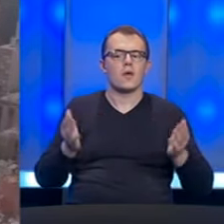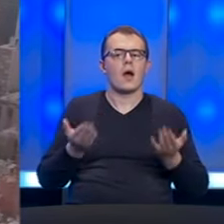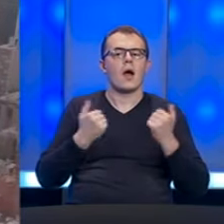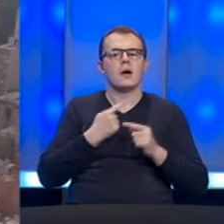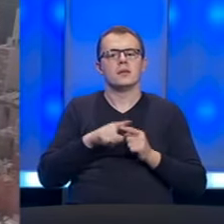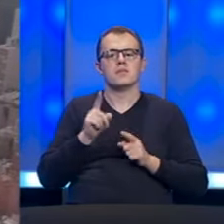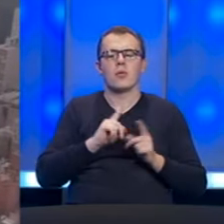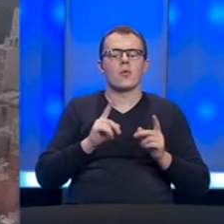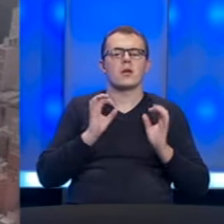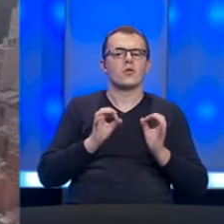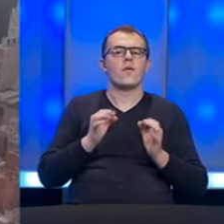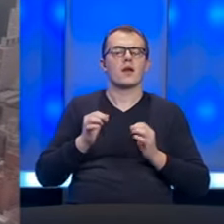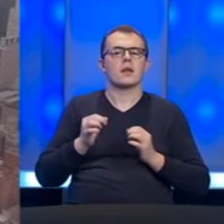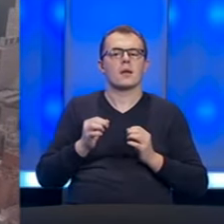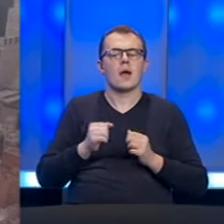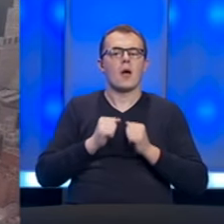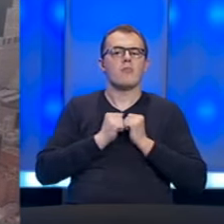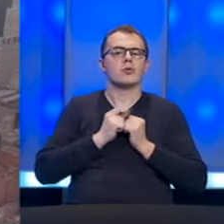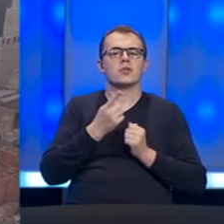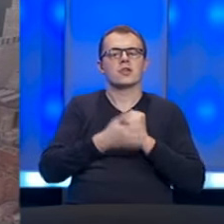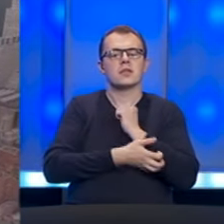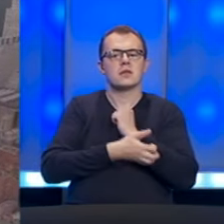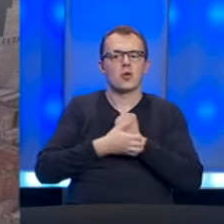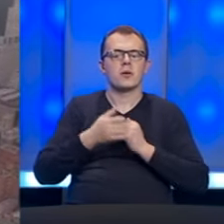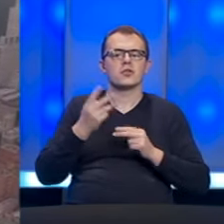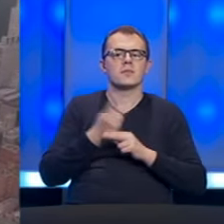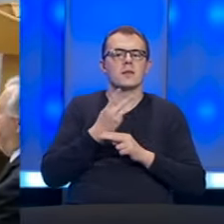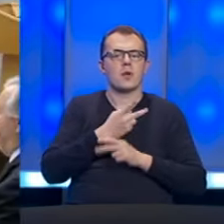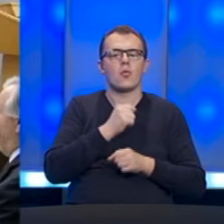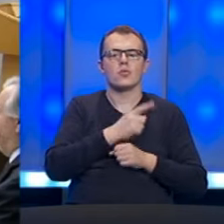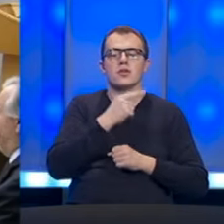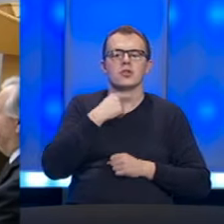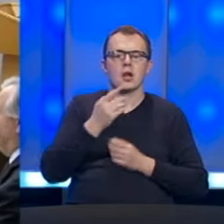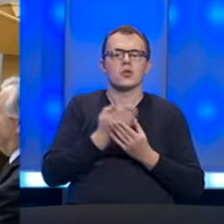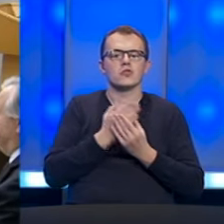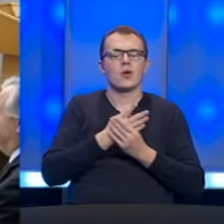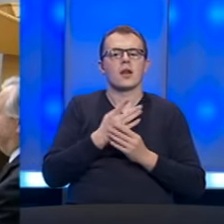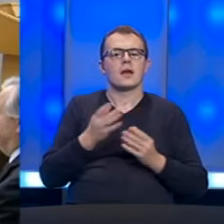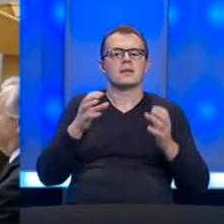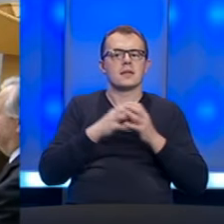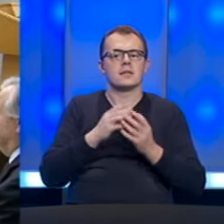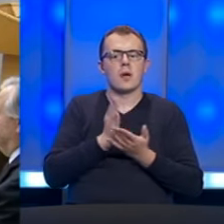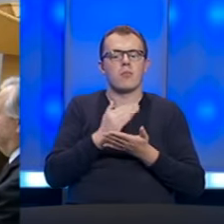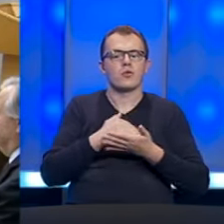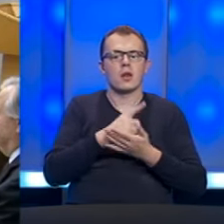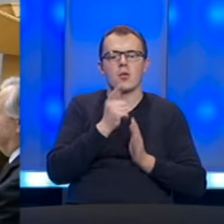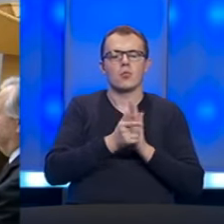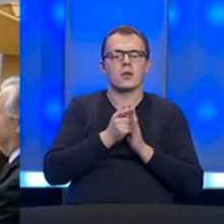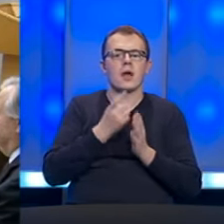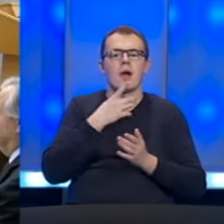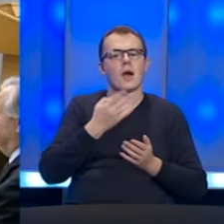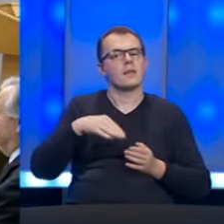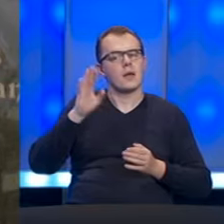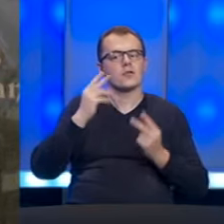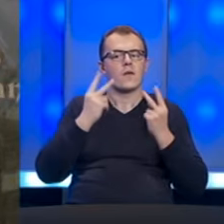zbog neadekvatne podrške siromašnim zemljama. Guterres je rekao da je međunarodna zajednica podijeljena u trenutku kada je više nego